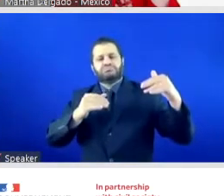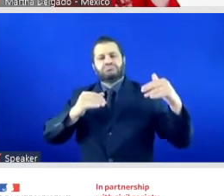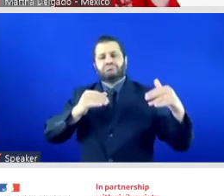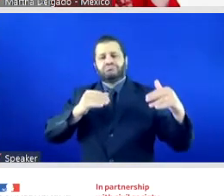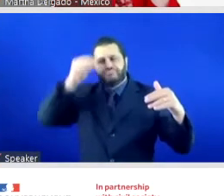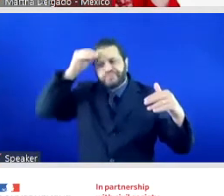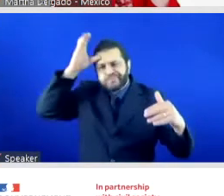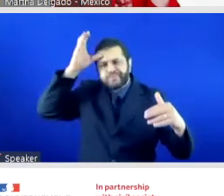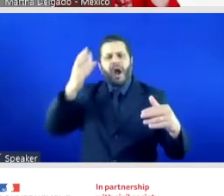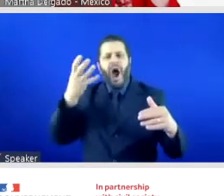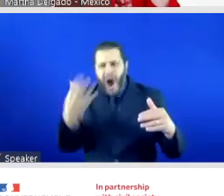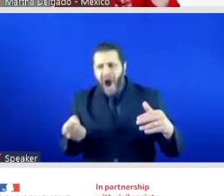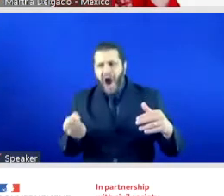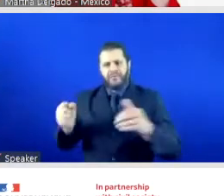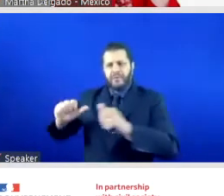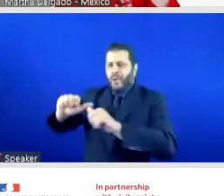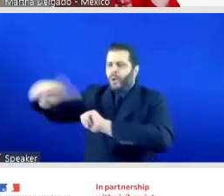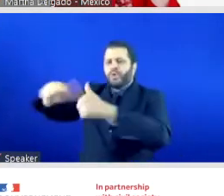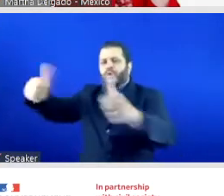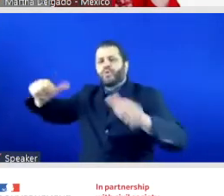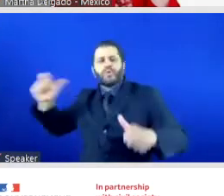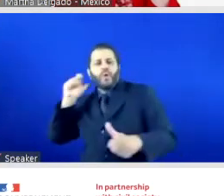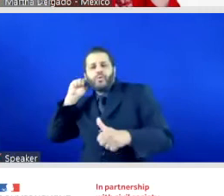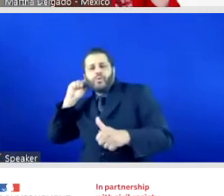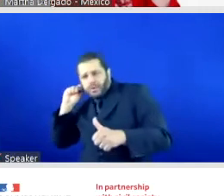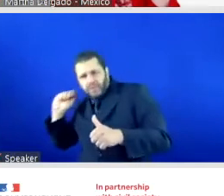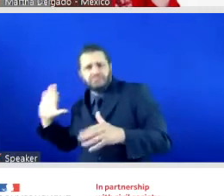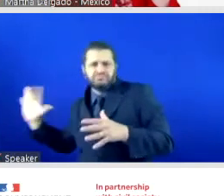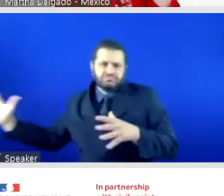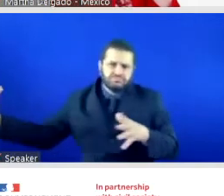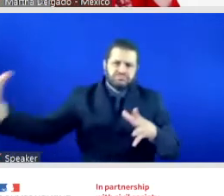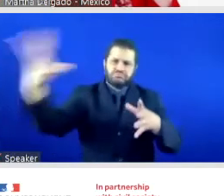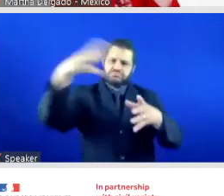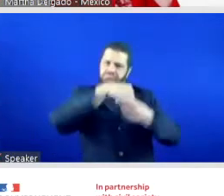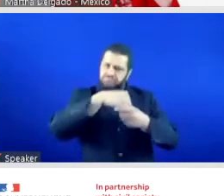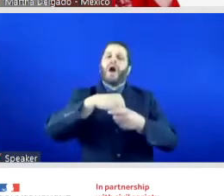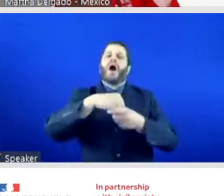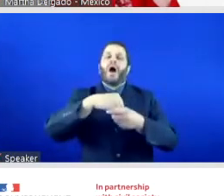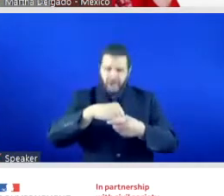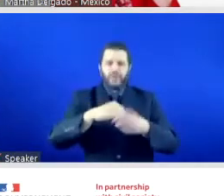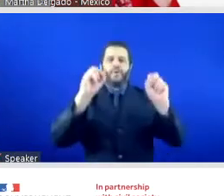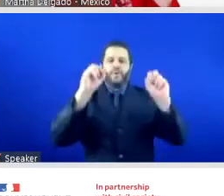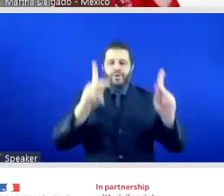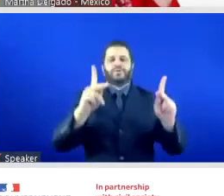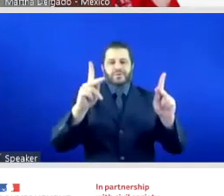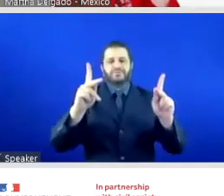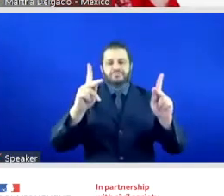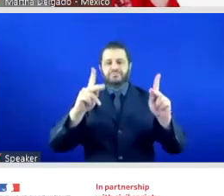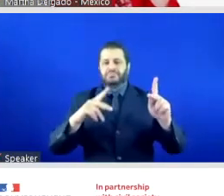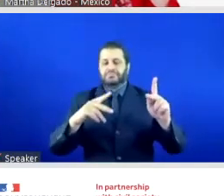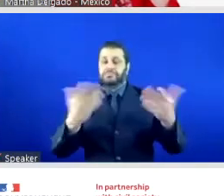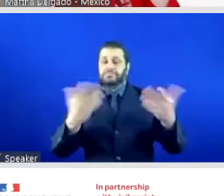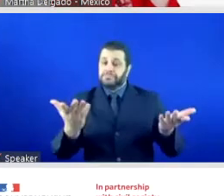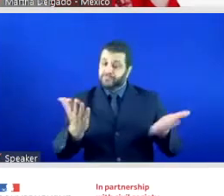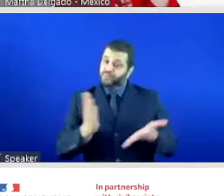pourra avoir la transformation et lutter contre le changement climatique en donnant la place à la femme comme leader.